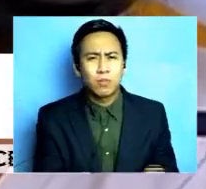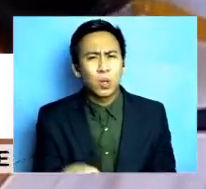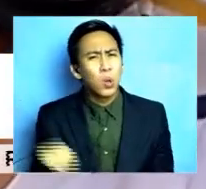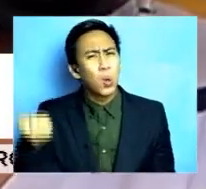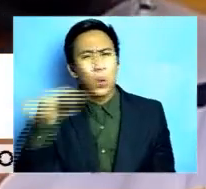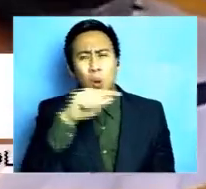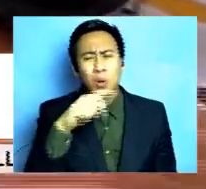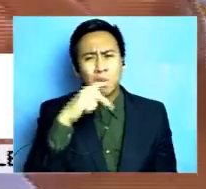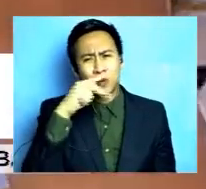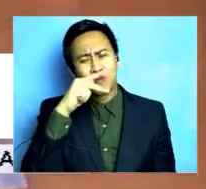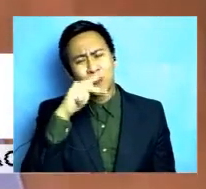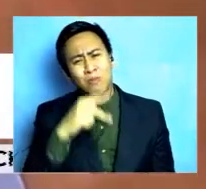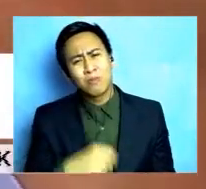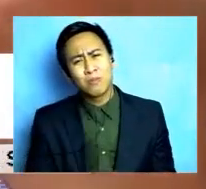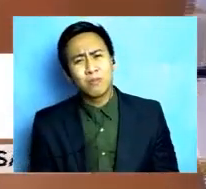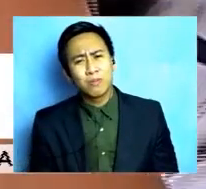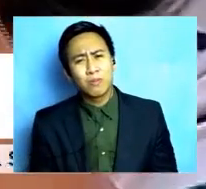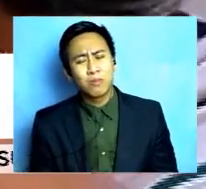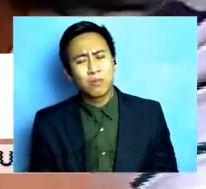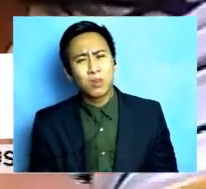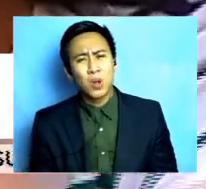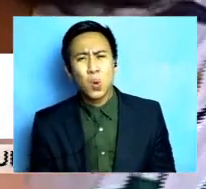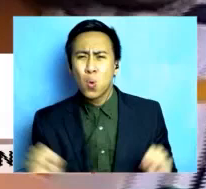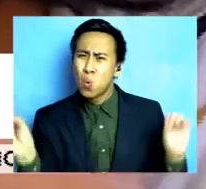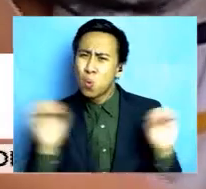na halangang kaluluwa.